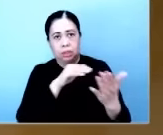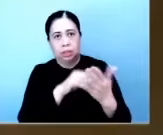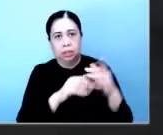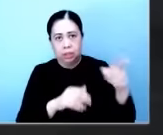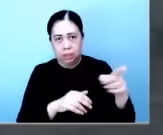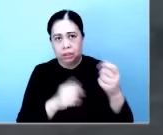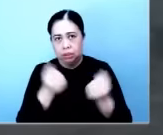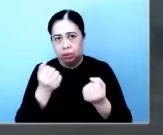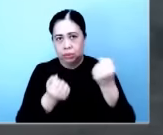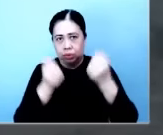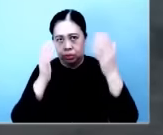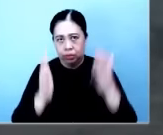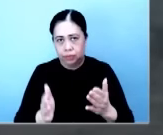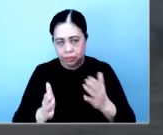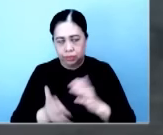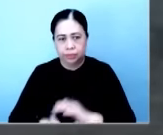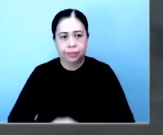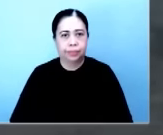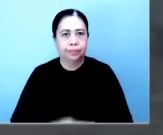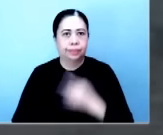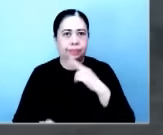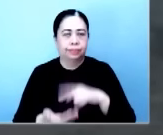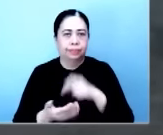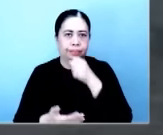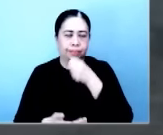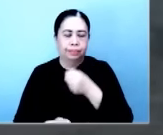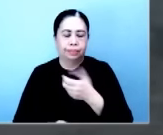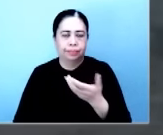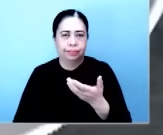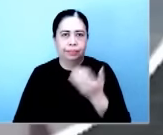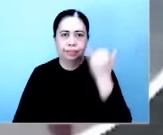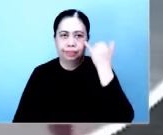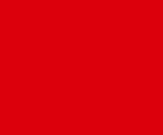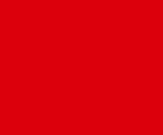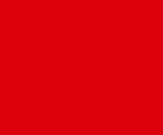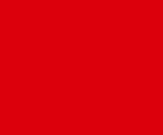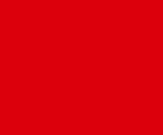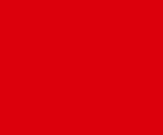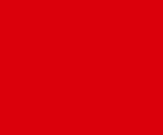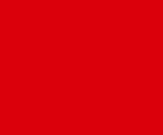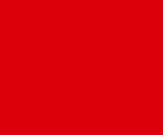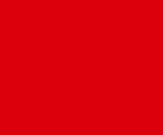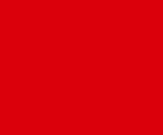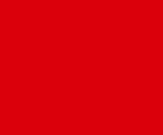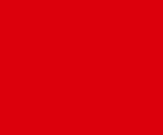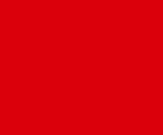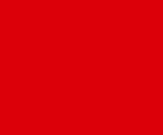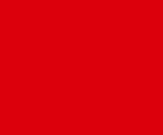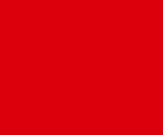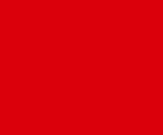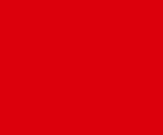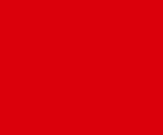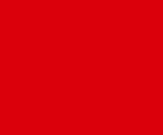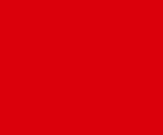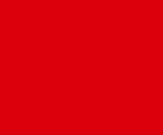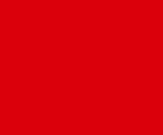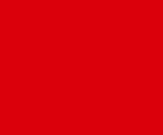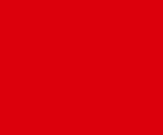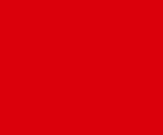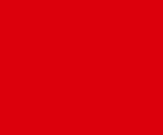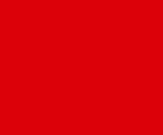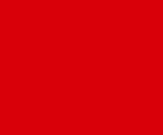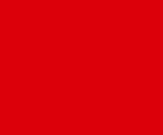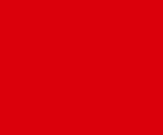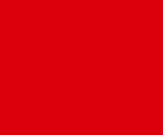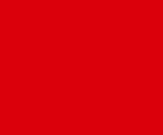driver. Nagbabalita mula sa frontline, John Aroa, News 5. Mga kapatid, Jess De Los Santos po. Iba na ang